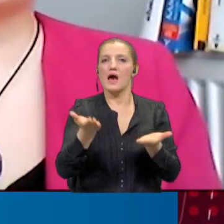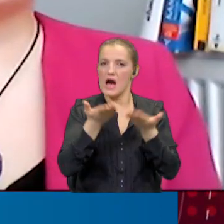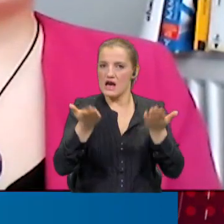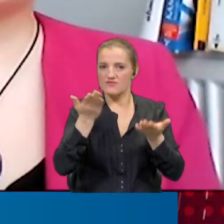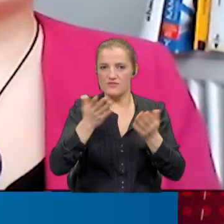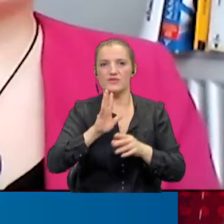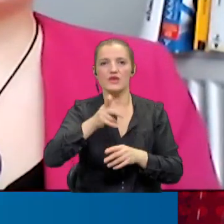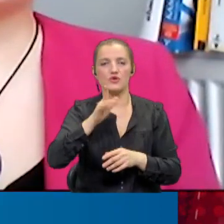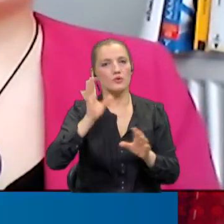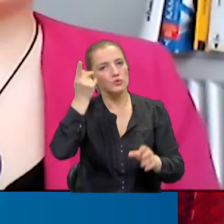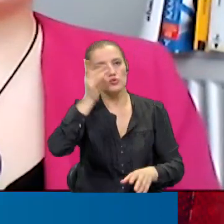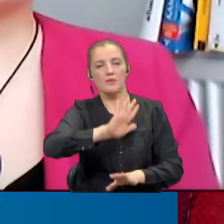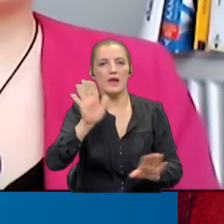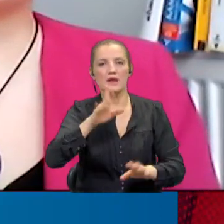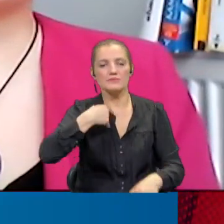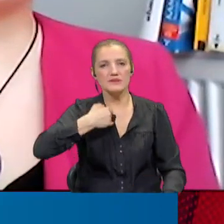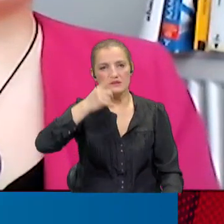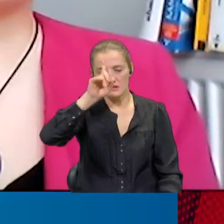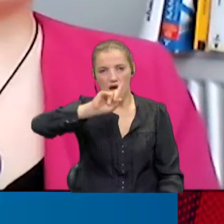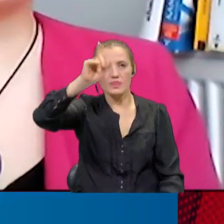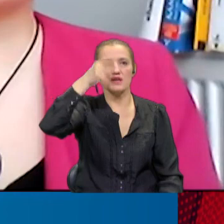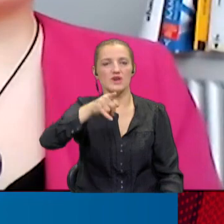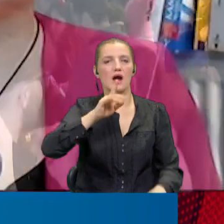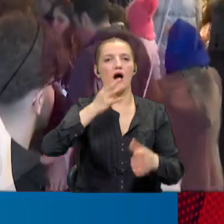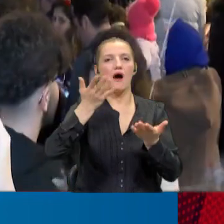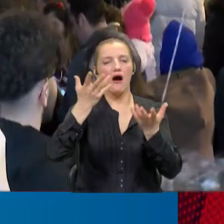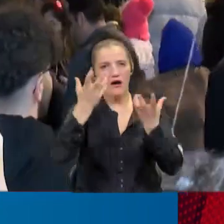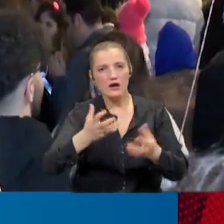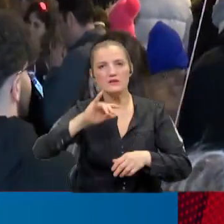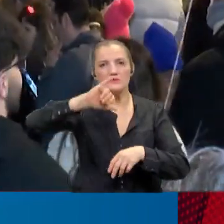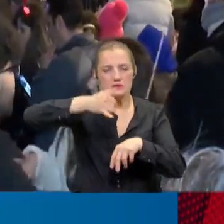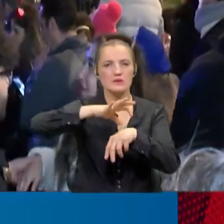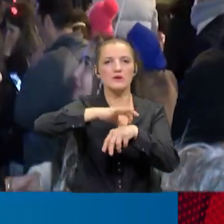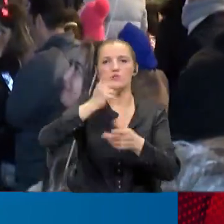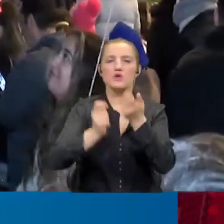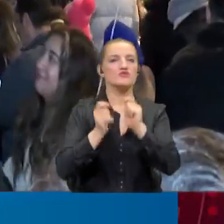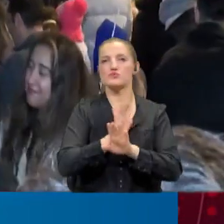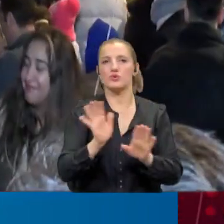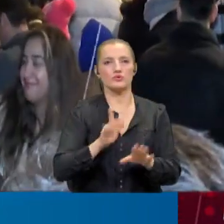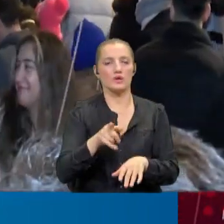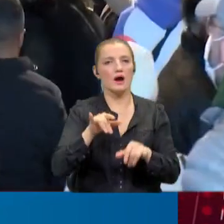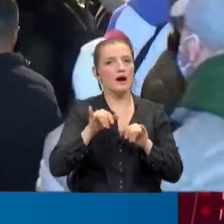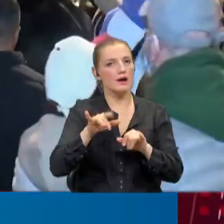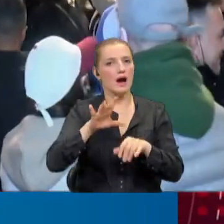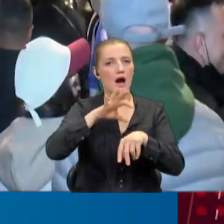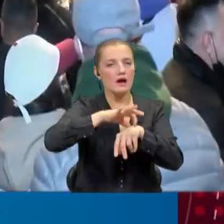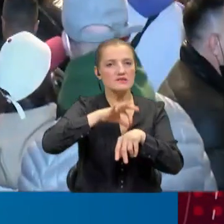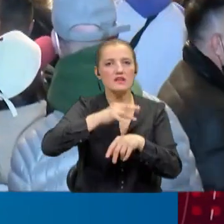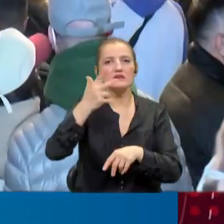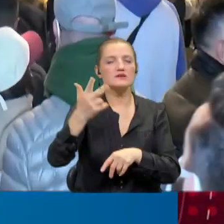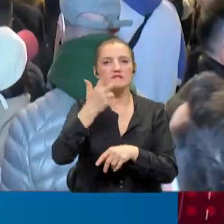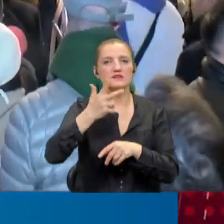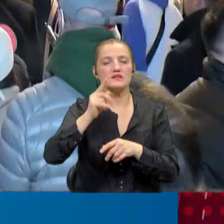geçiriliyor ama unutmayalım ki biz sadece hastalığın hafif ya da ağır geçirmesiyle uğraşmıyoruz aynı zamanda a hastalık